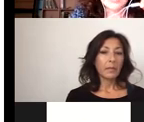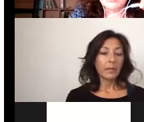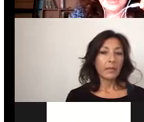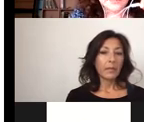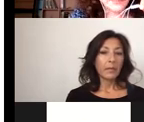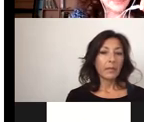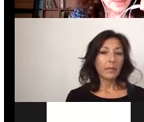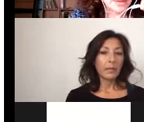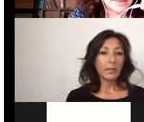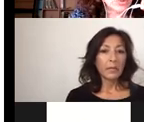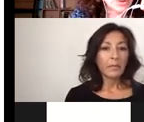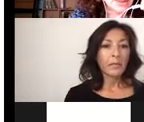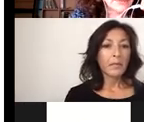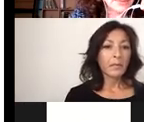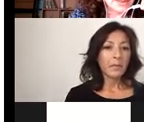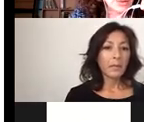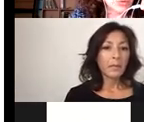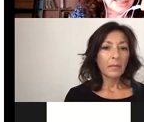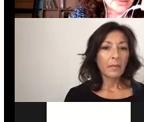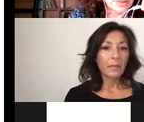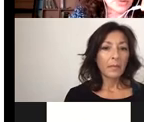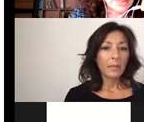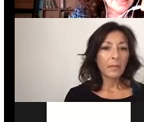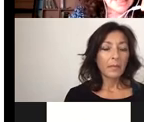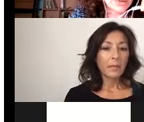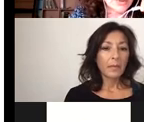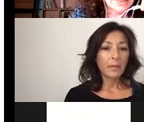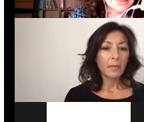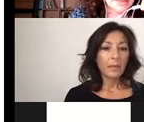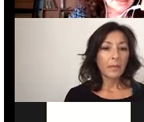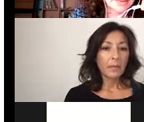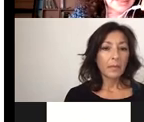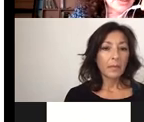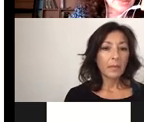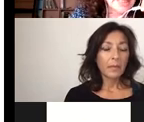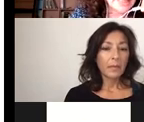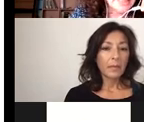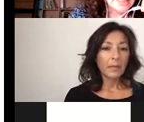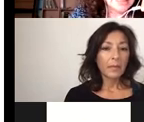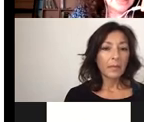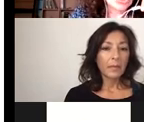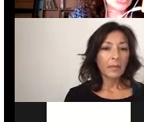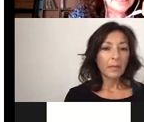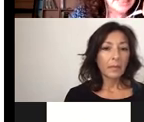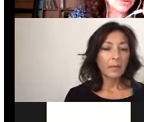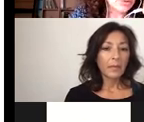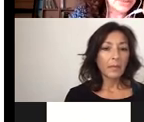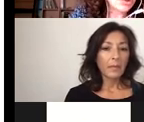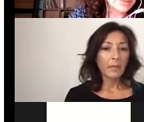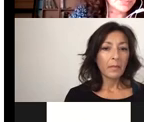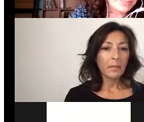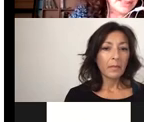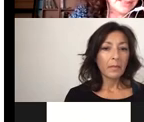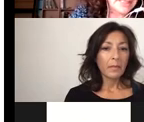precisarli ma mh sia con riferimento al contesto nazionale anche al contesto internazionale eh i giovani hanno